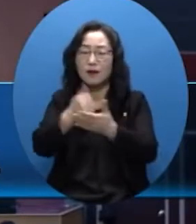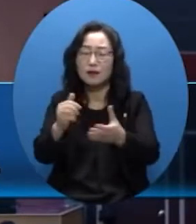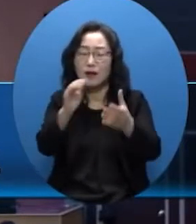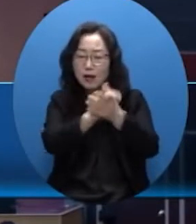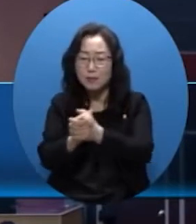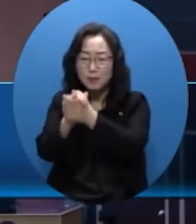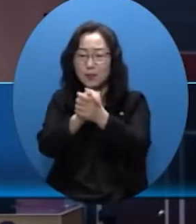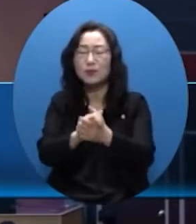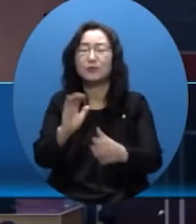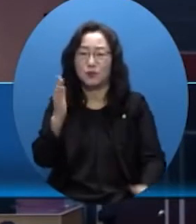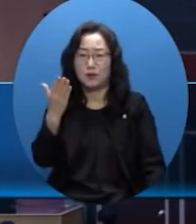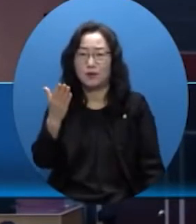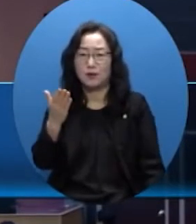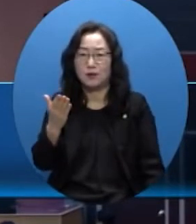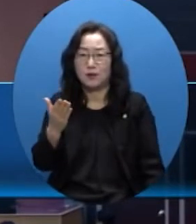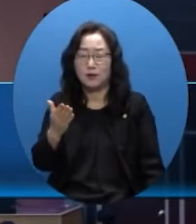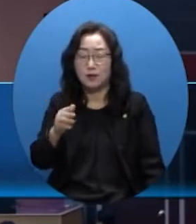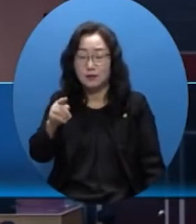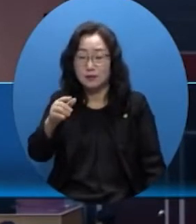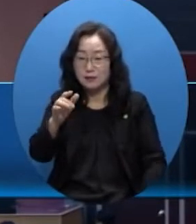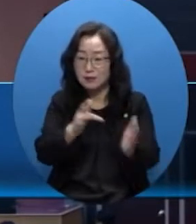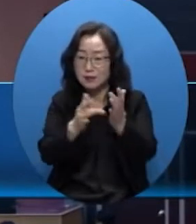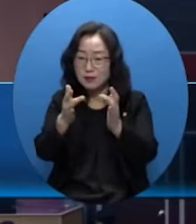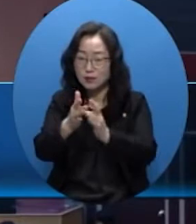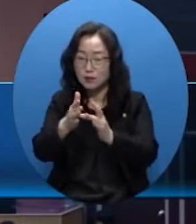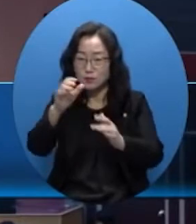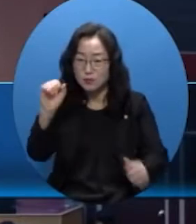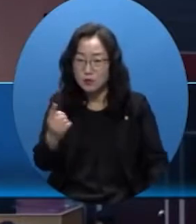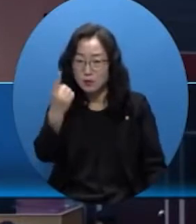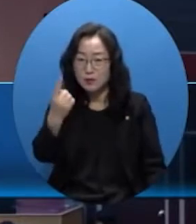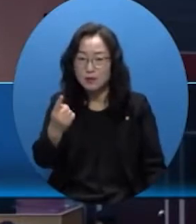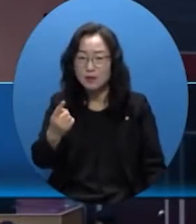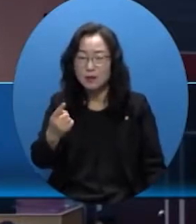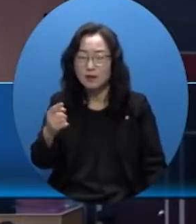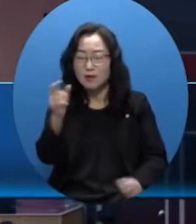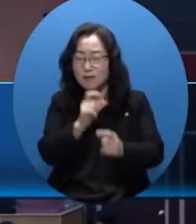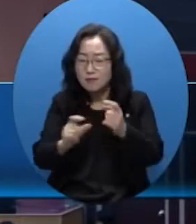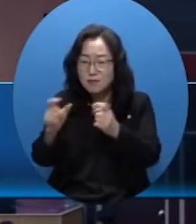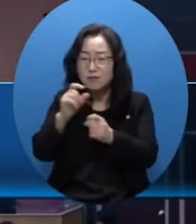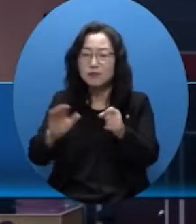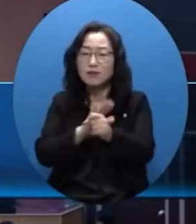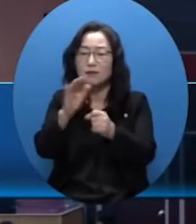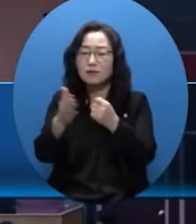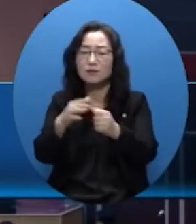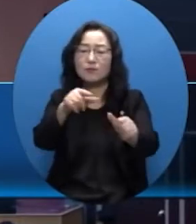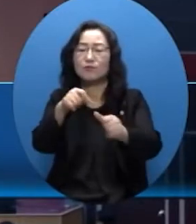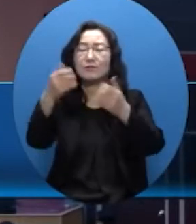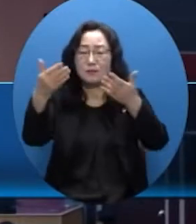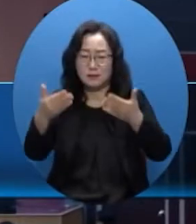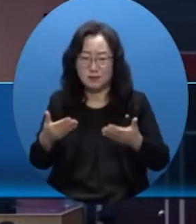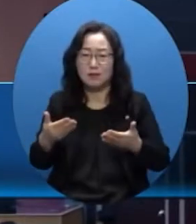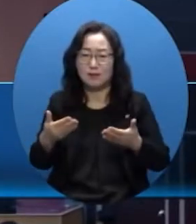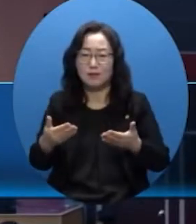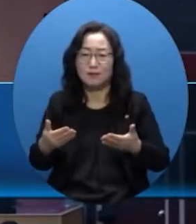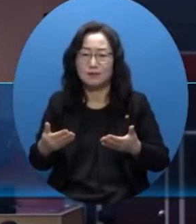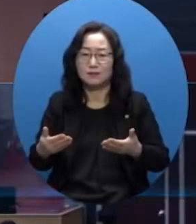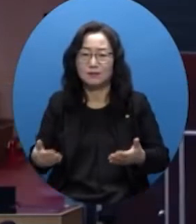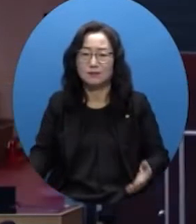되었음 즉 화목하게 된 저로써는 또 그의 사랑은 아침 으로 말미암아 구원을 받을 것이니라